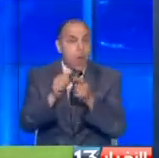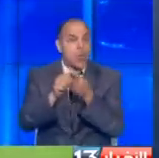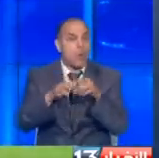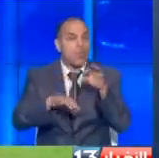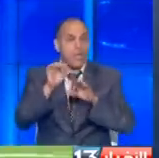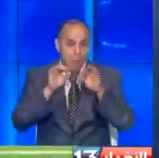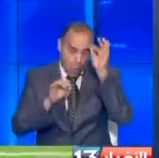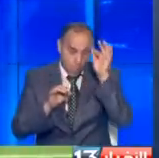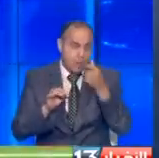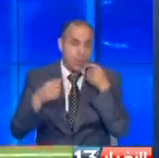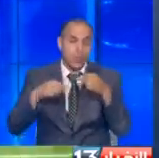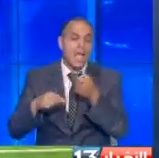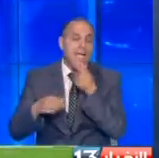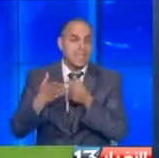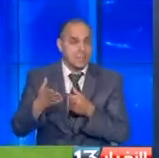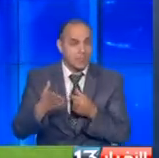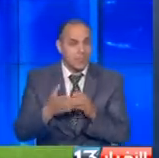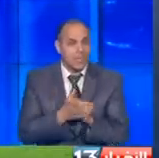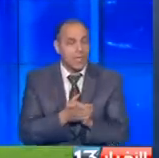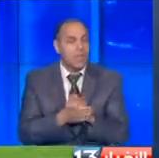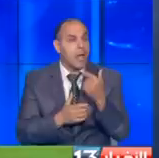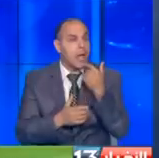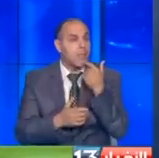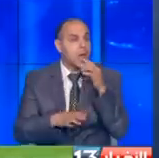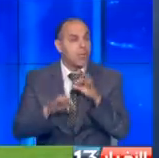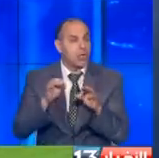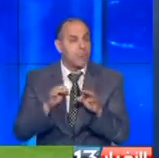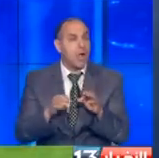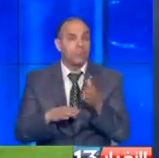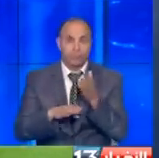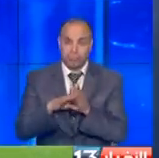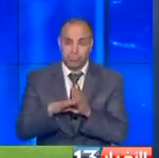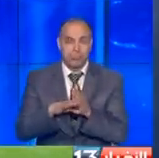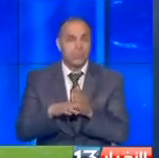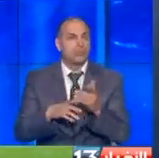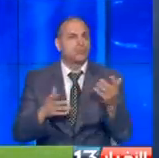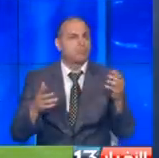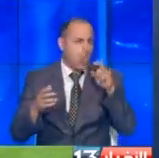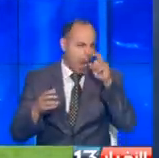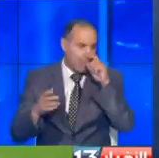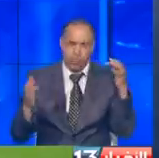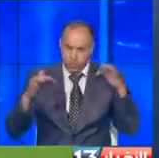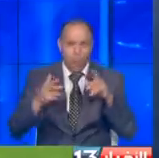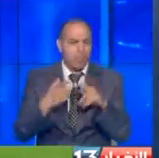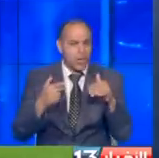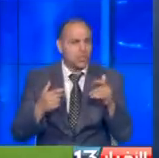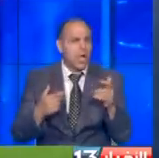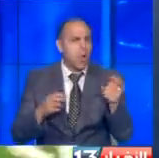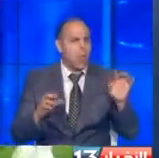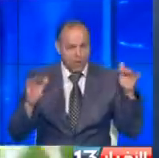للمنتخب الإنجليزي. كثير من هذا المنتخب يعني جماهير جاءت من أوروبا سواء من الدول العربية وحتى تونس،